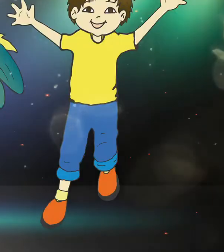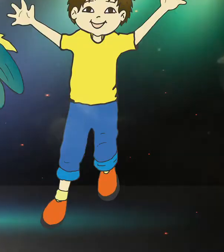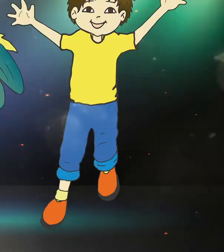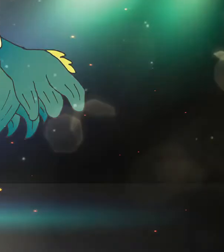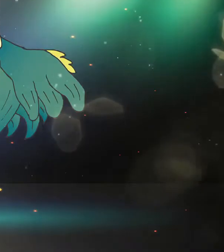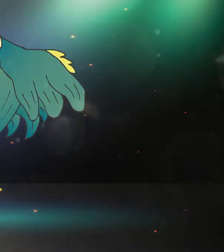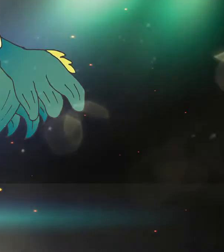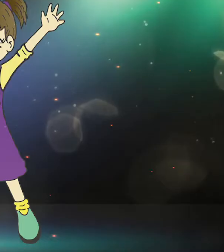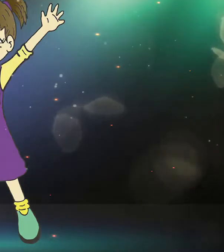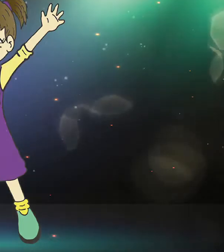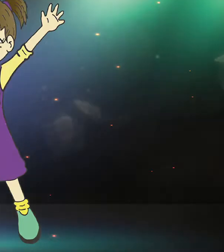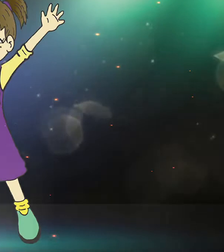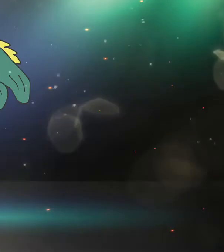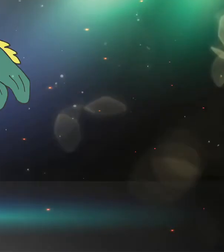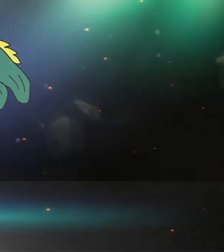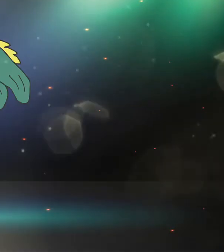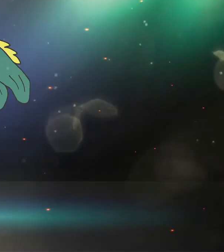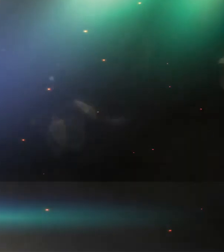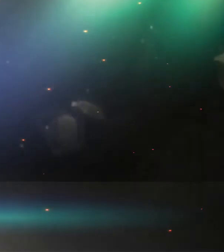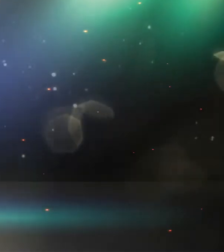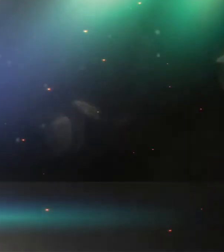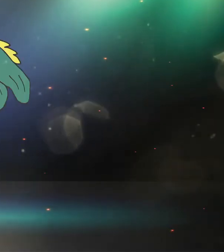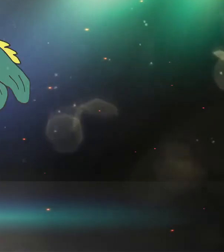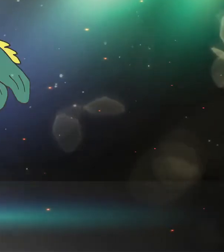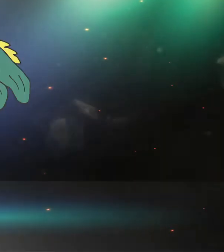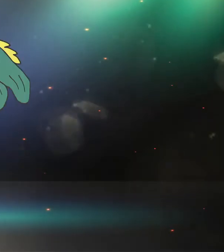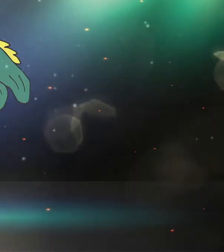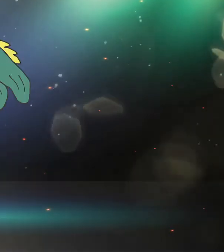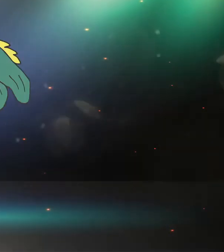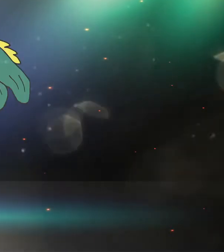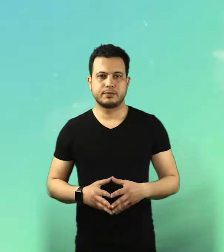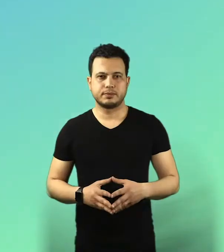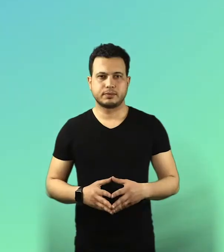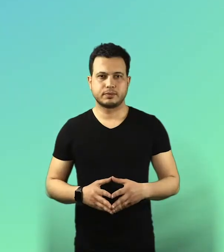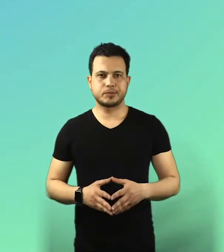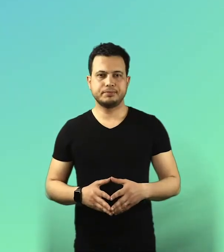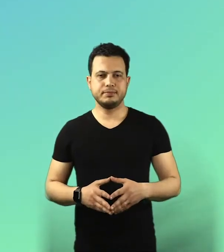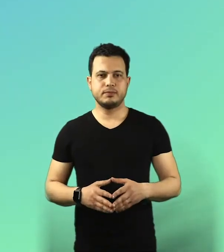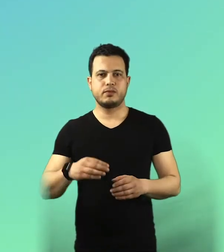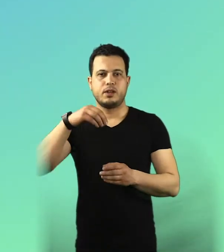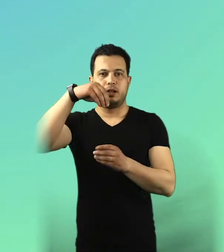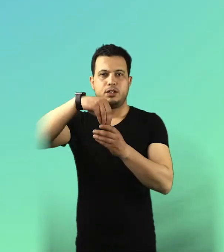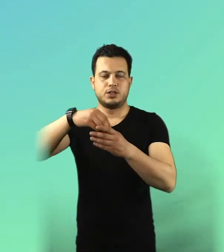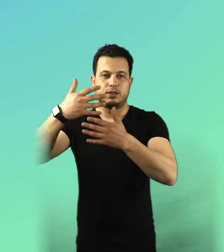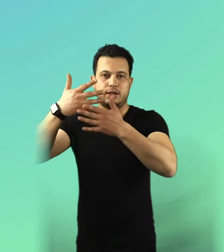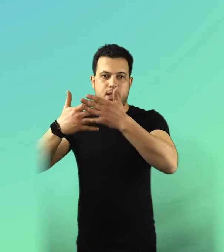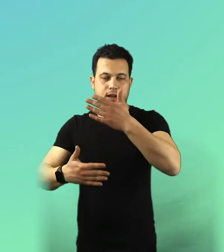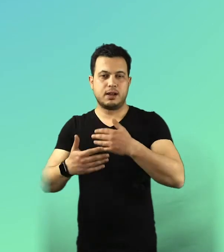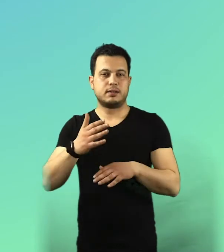Pınar Bey Ağaç'ta Yeni bilgiler kumbarada İçindekiler